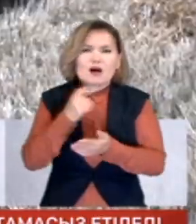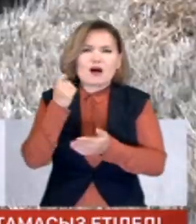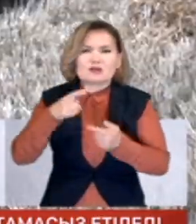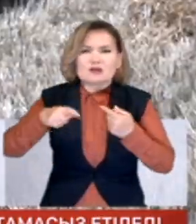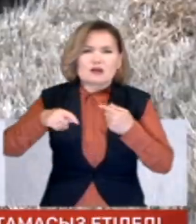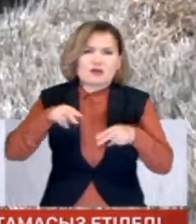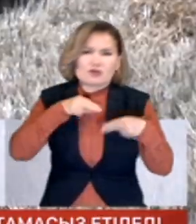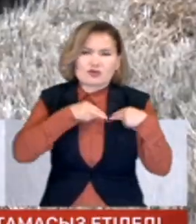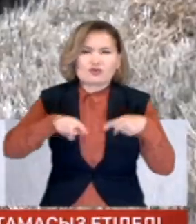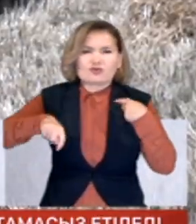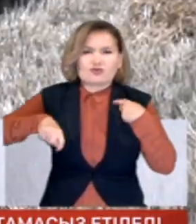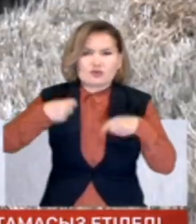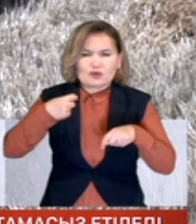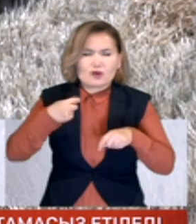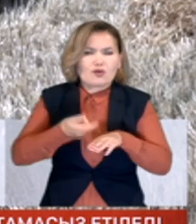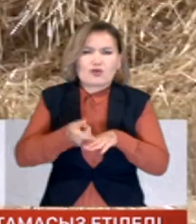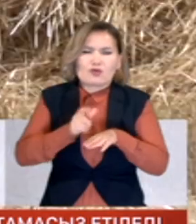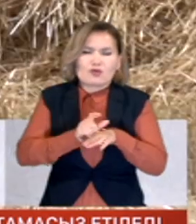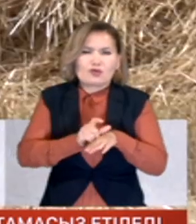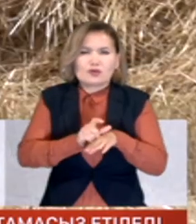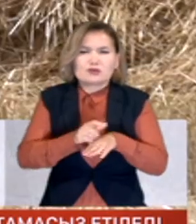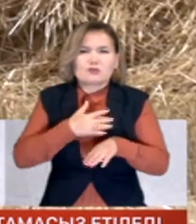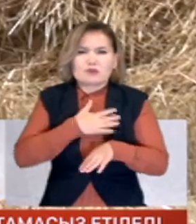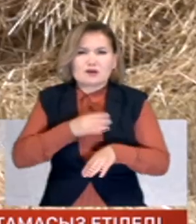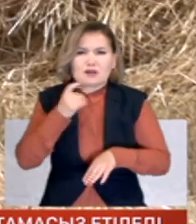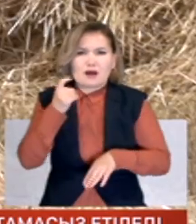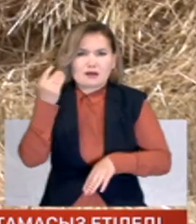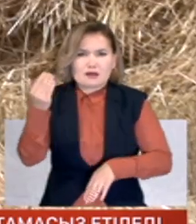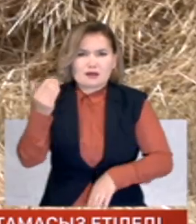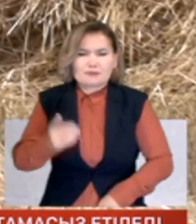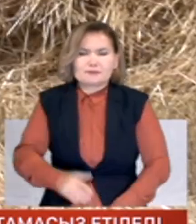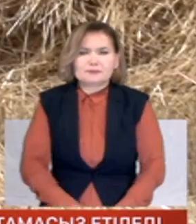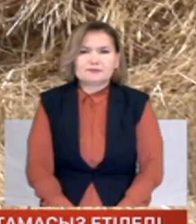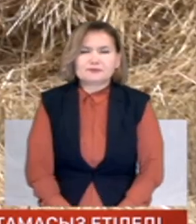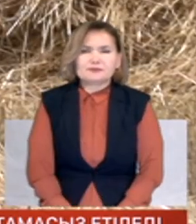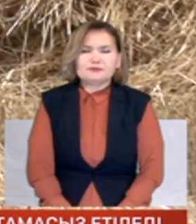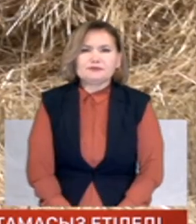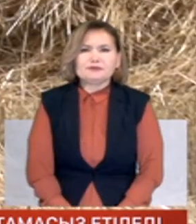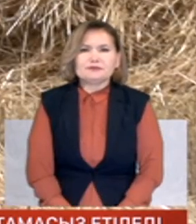деп ашынады. Ғани Қалмаханов, Нұрлан Нұрбек, Қазақстан ұлттық телеарнасы, Түркістан облысы.